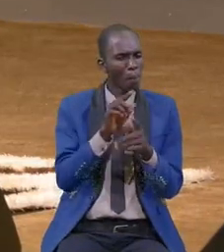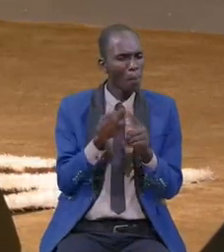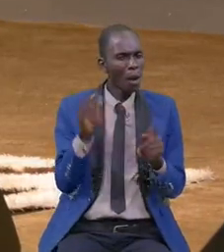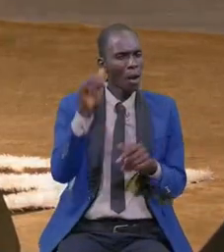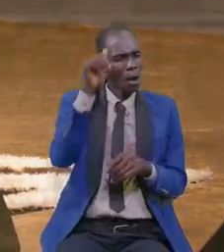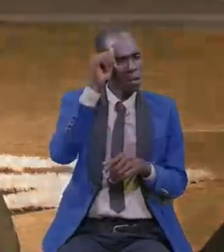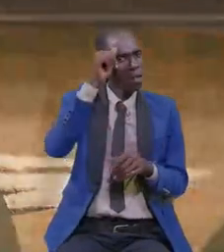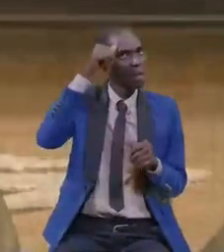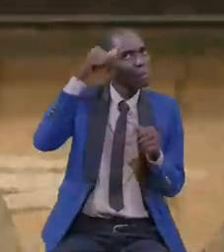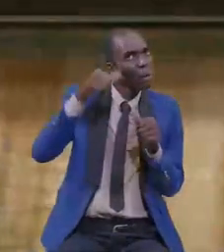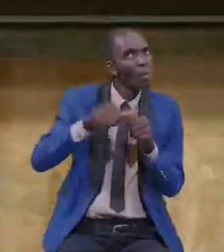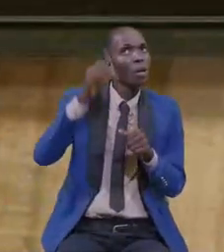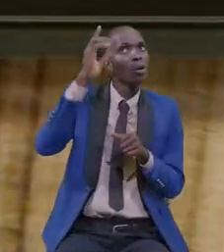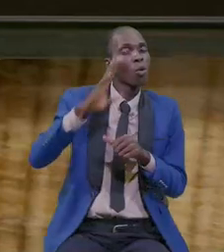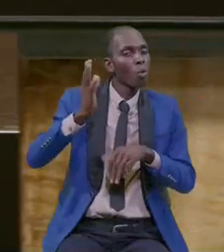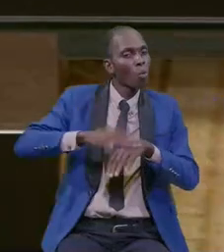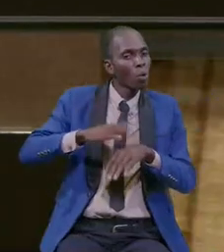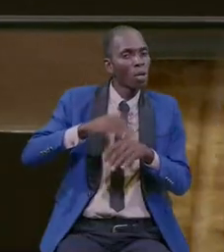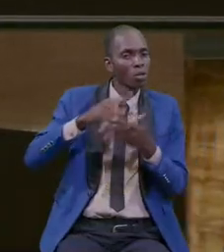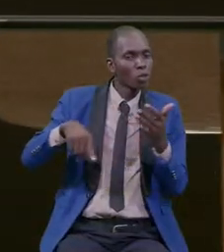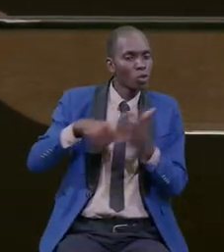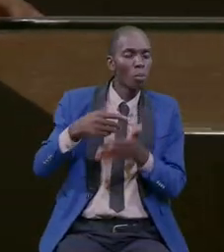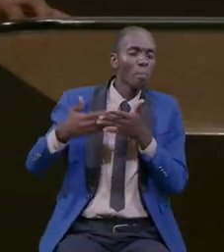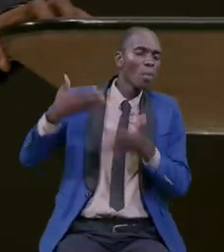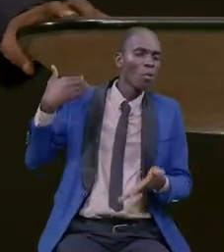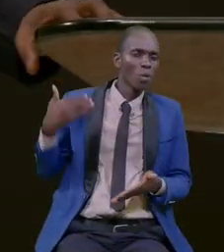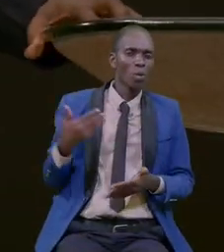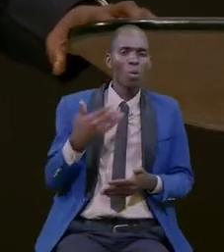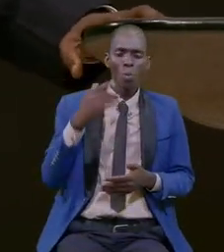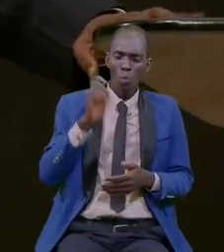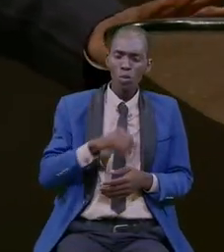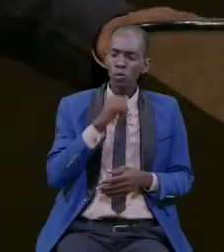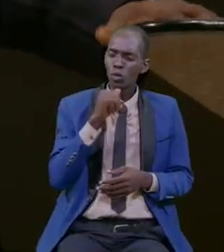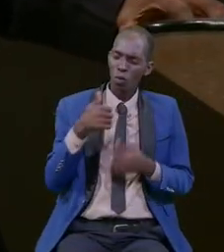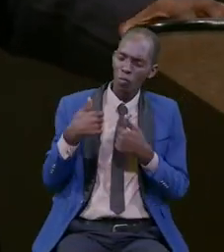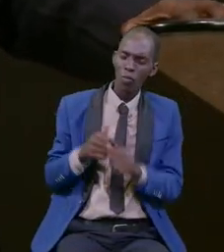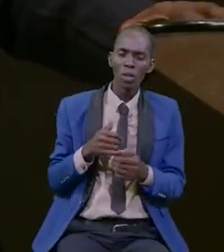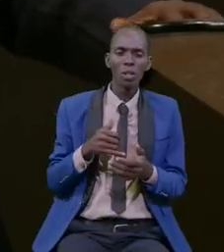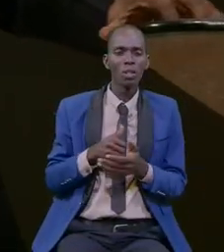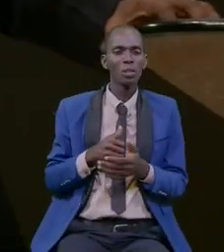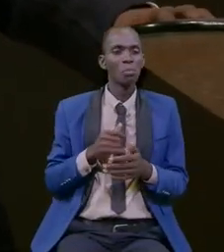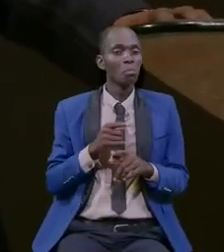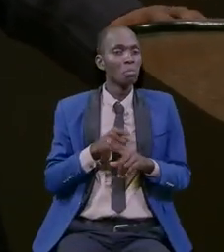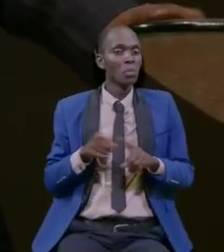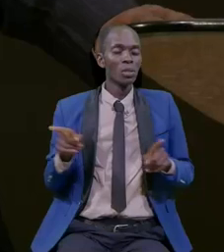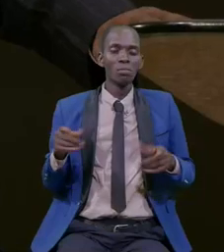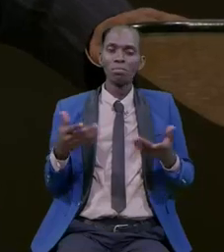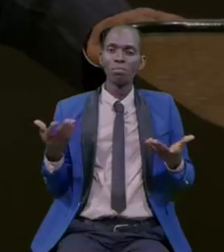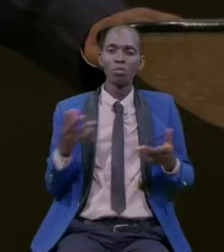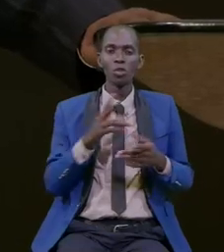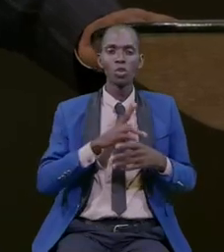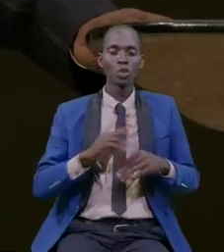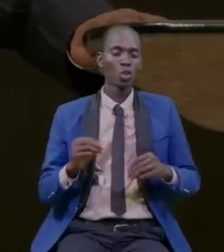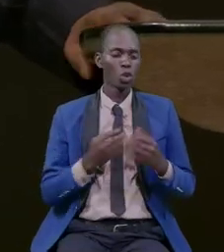maintenant manque de foi en Dieu manque d'obissance en Dieu manque de confiance en Dieu manque de se